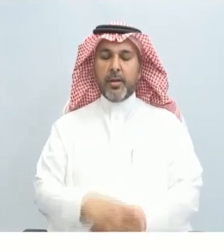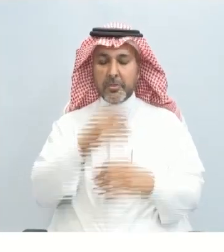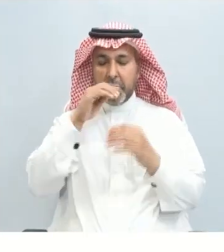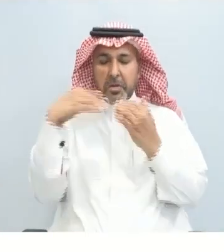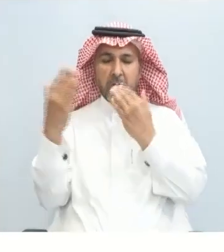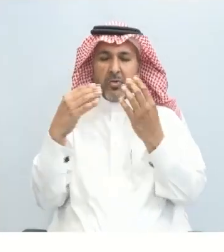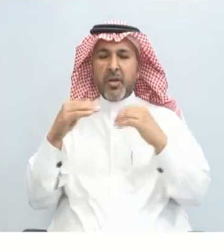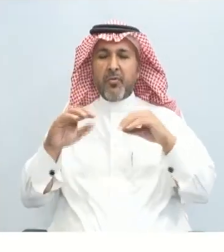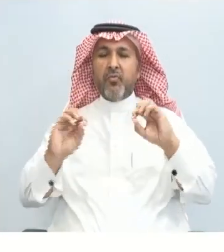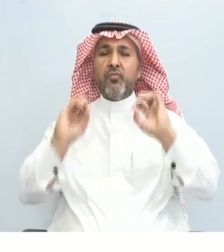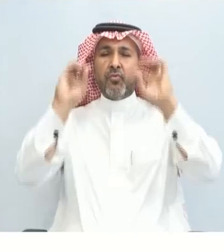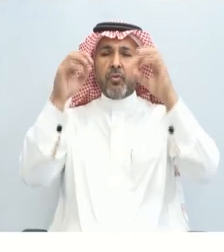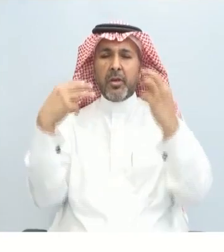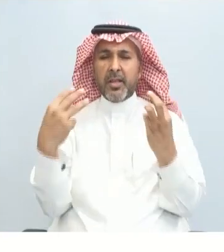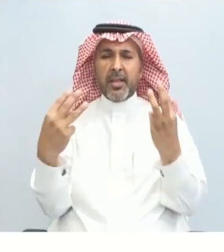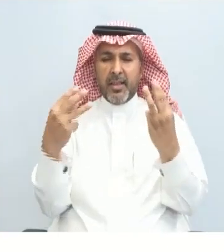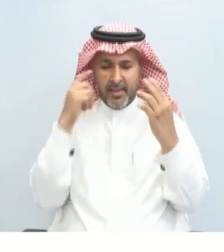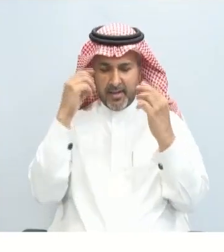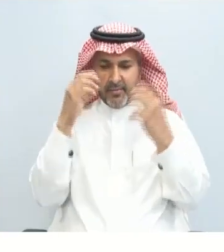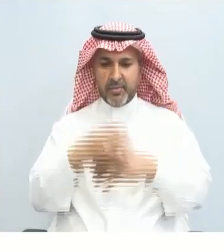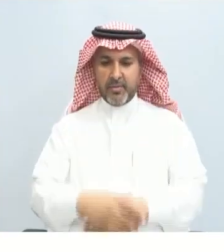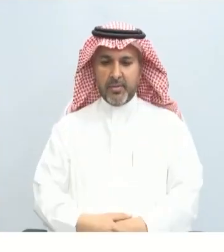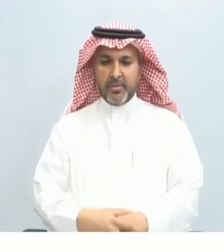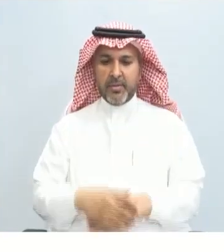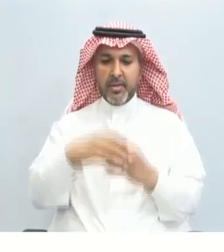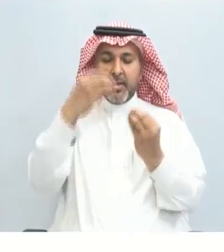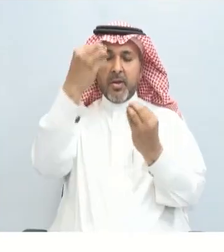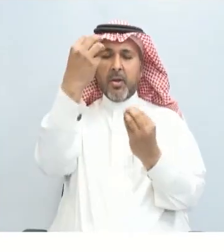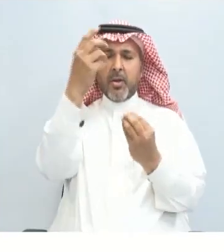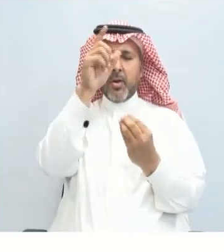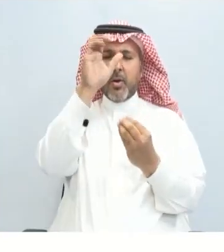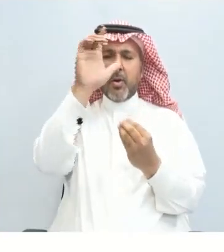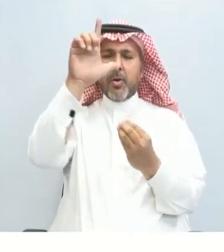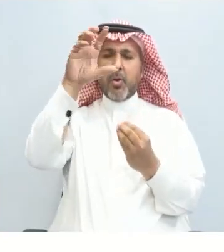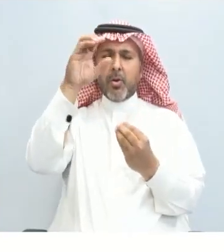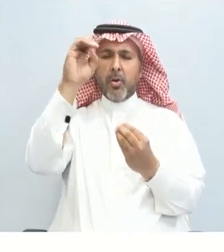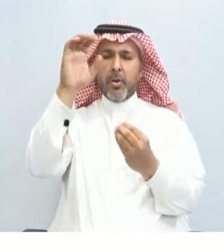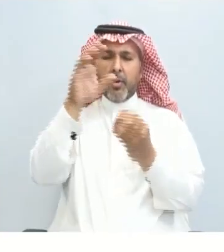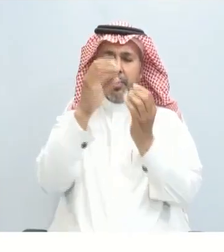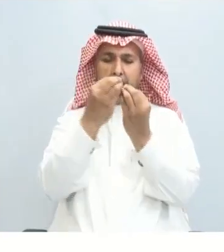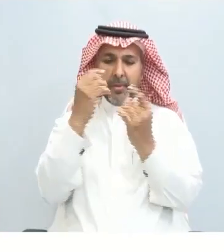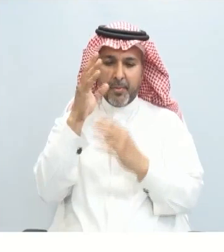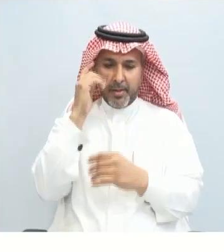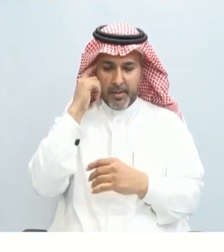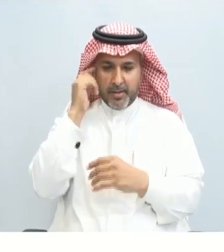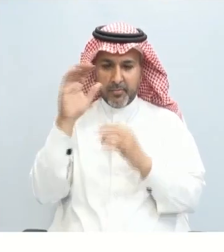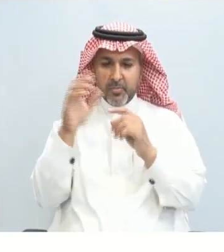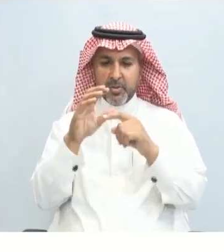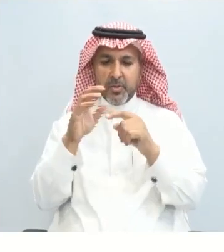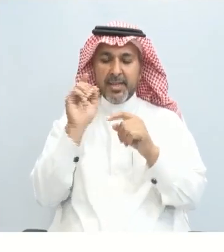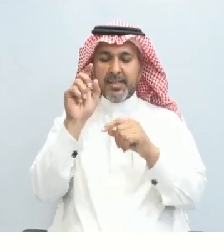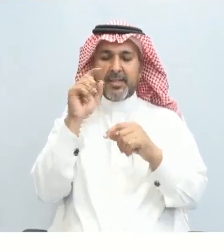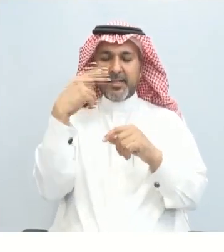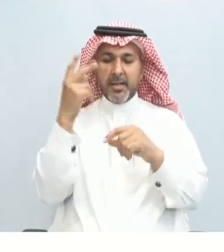حلول صحيحه فبالتالي بتصير معك هنا اكس تربيع ناقصا 15 تساوي 2